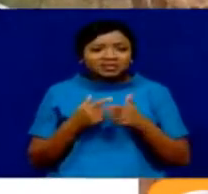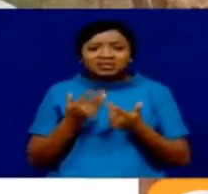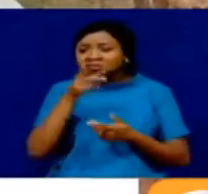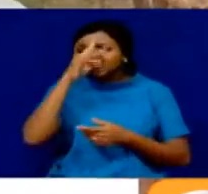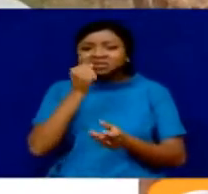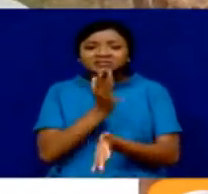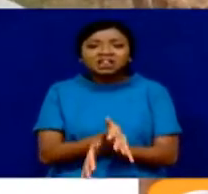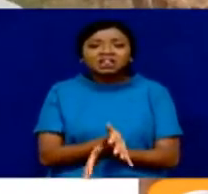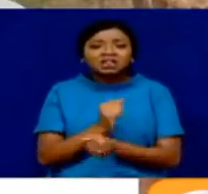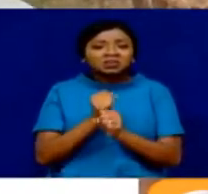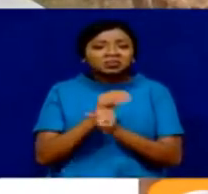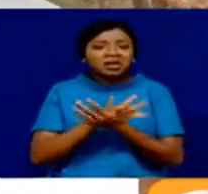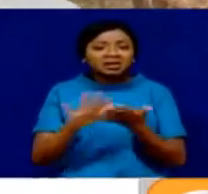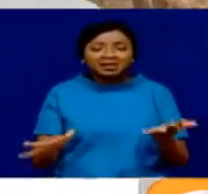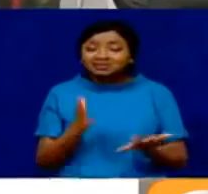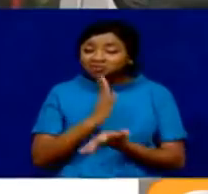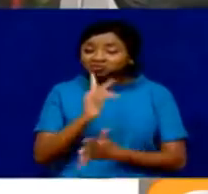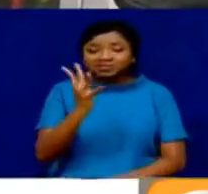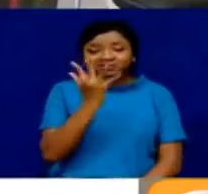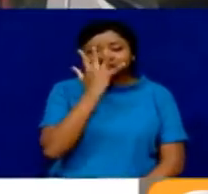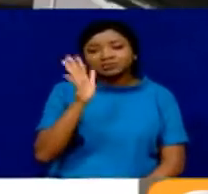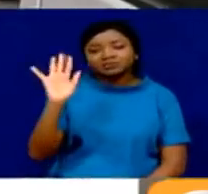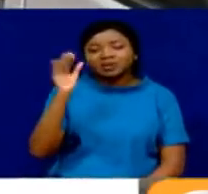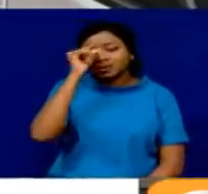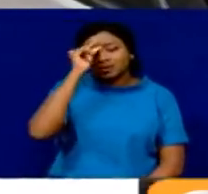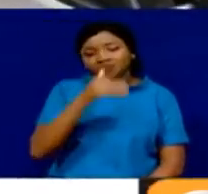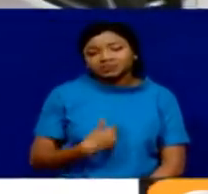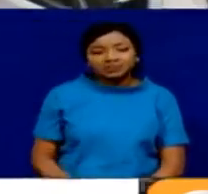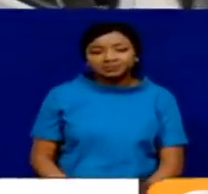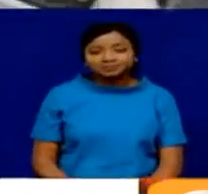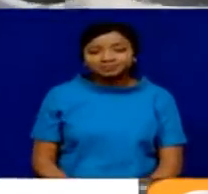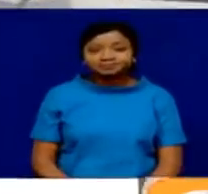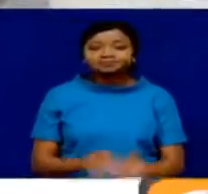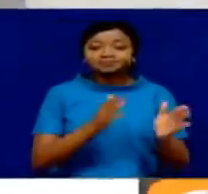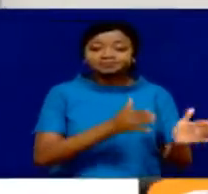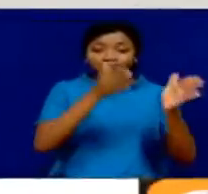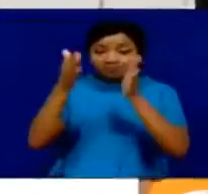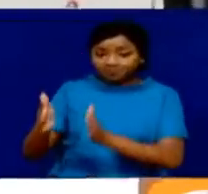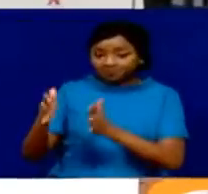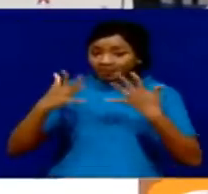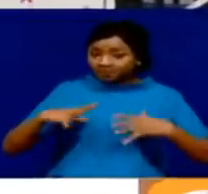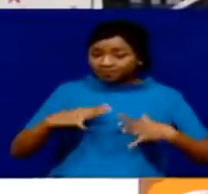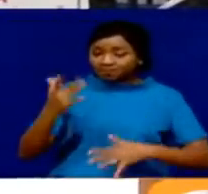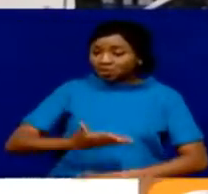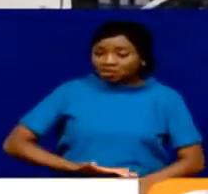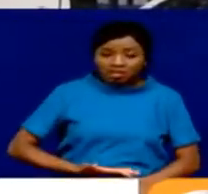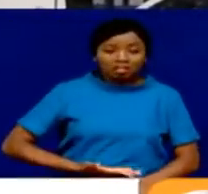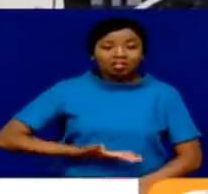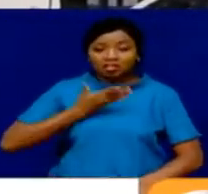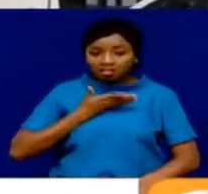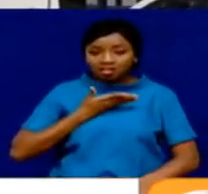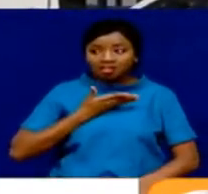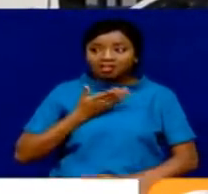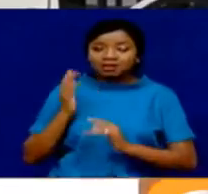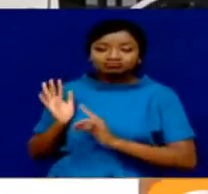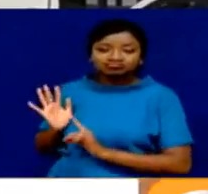inachukuliwa. It's very shameful to the government. Karibu na mji wa Marigat, wakazi wenye ghadhabu walivamia na kushambulia